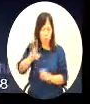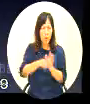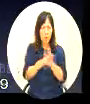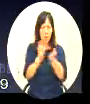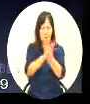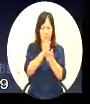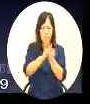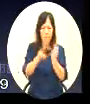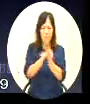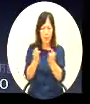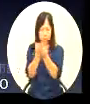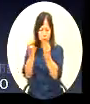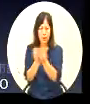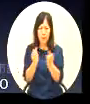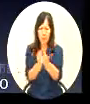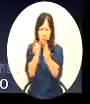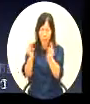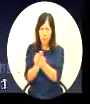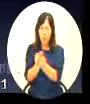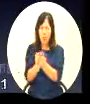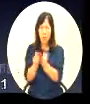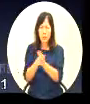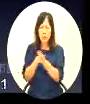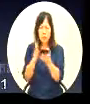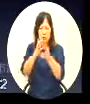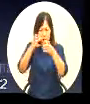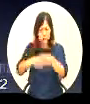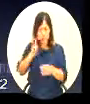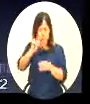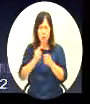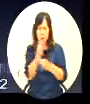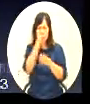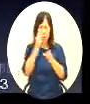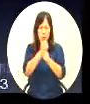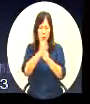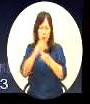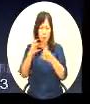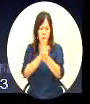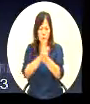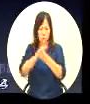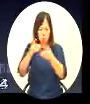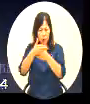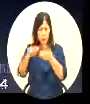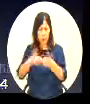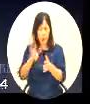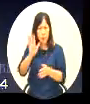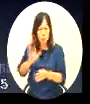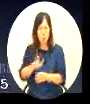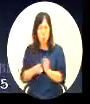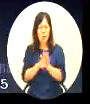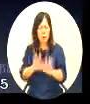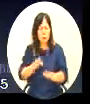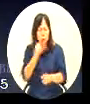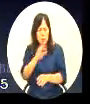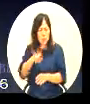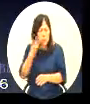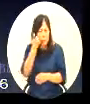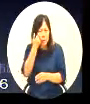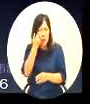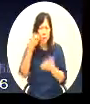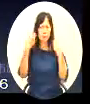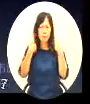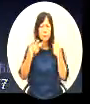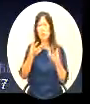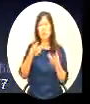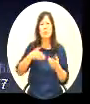我们的同志社群多元性别的朋友建立一个单一的业务窗口。那目前我们好像不知道这个业务窗口